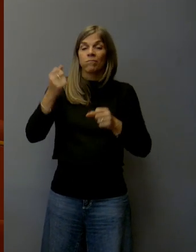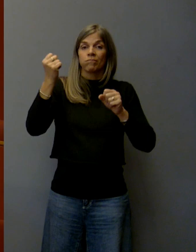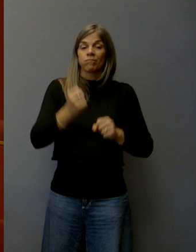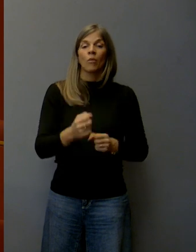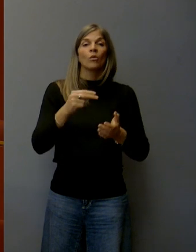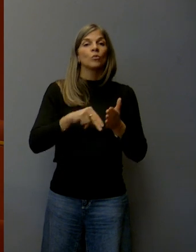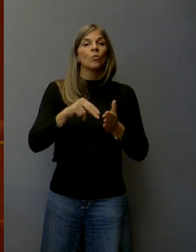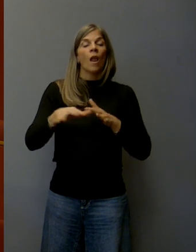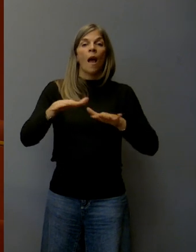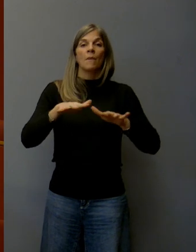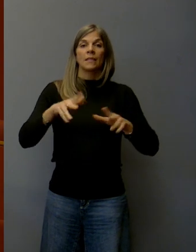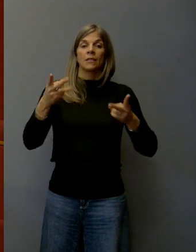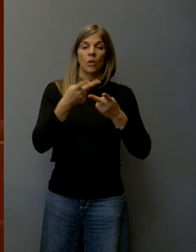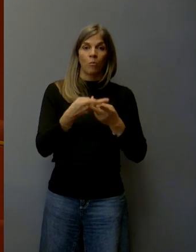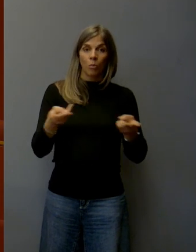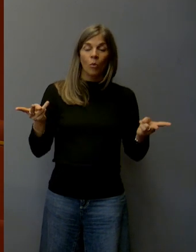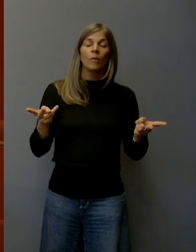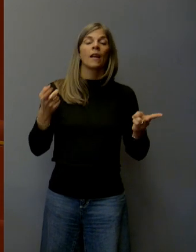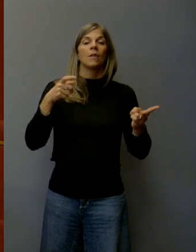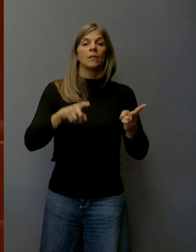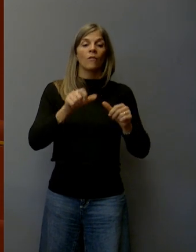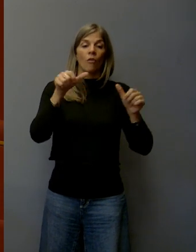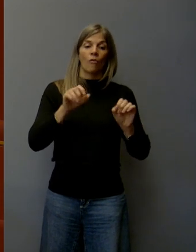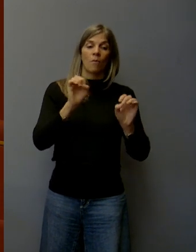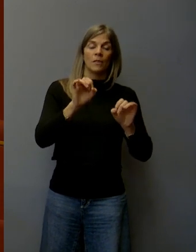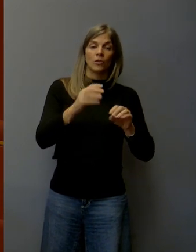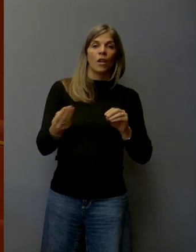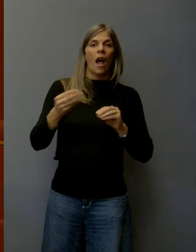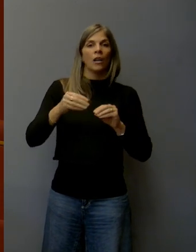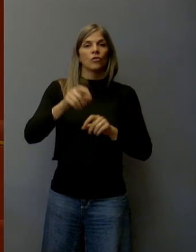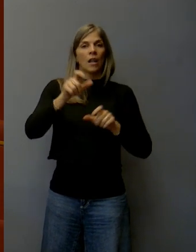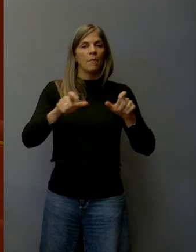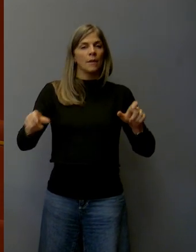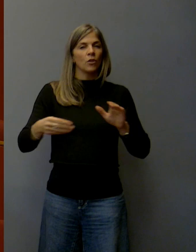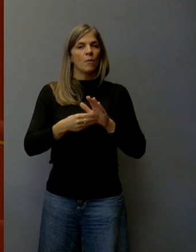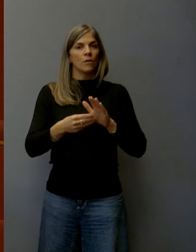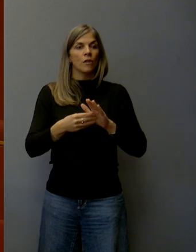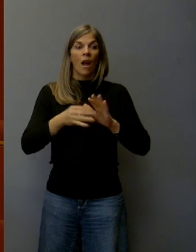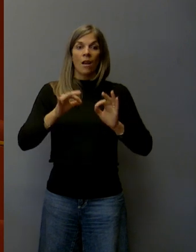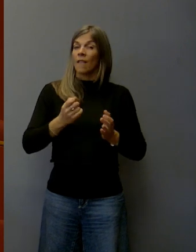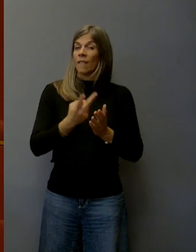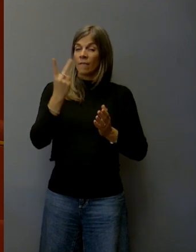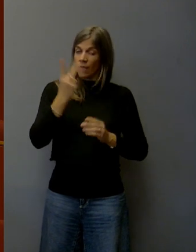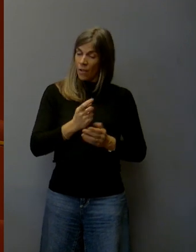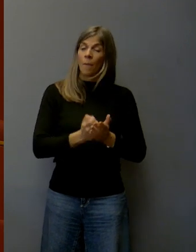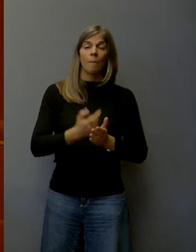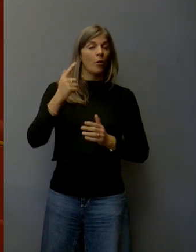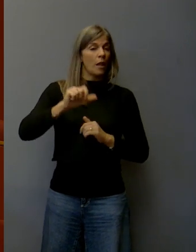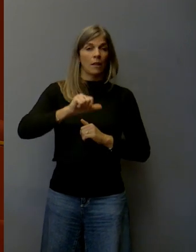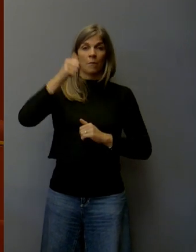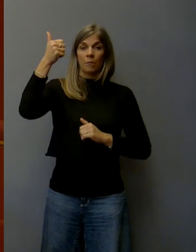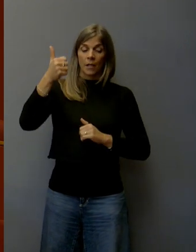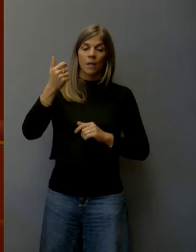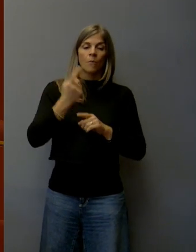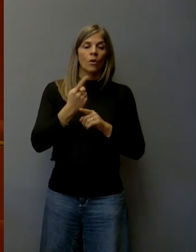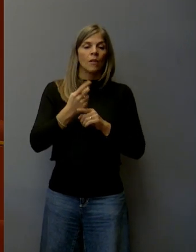pubblica con la considerazione che la formazione e L'aggiornamento del personale Sono una priorità e devono essere considerato un investimento